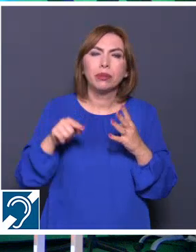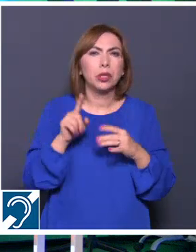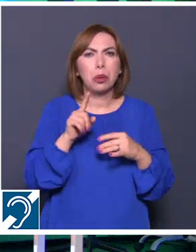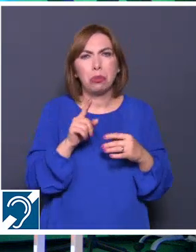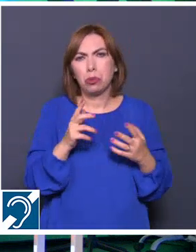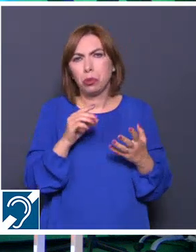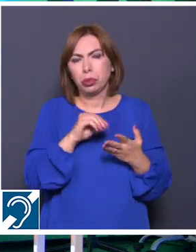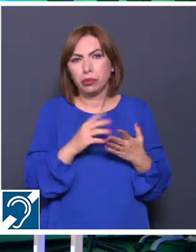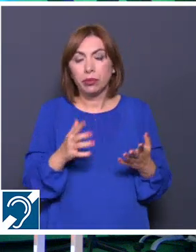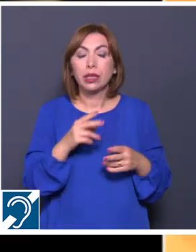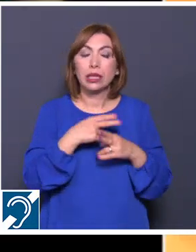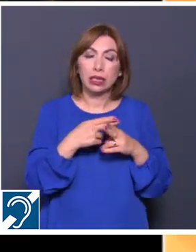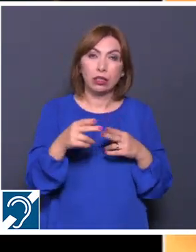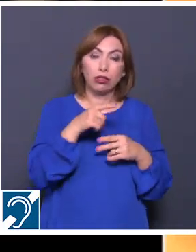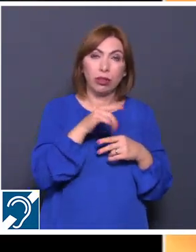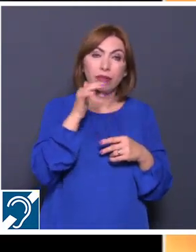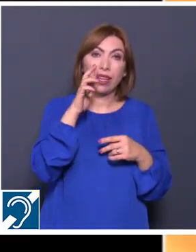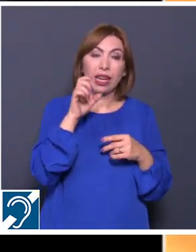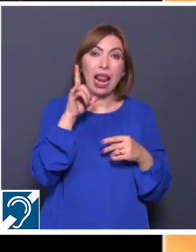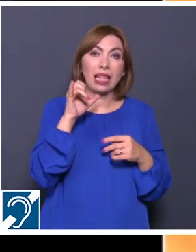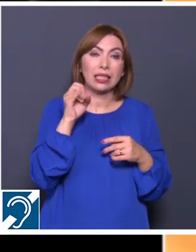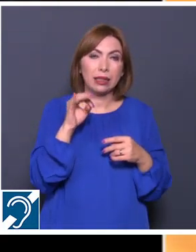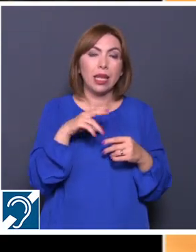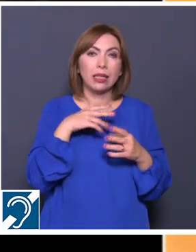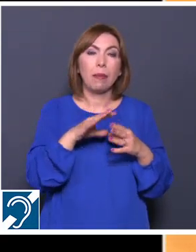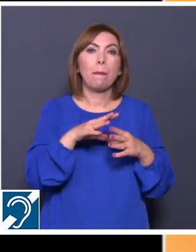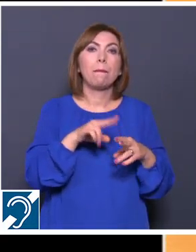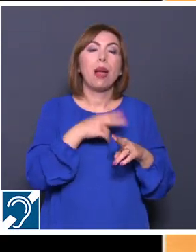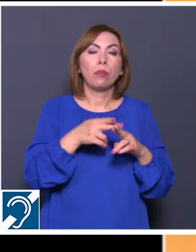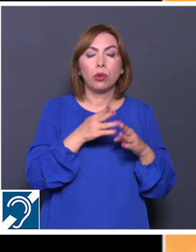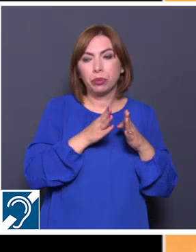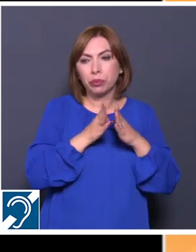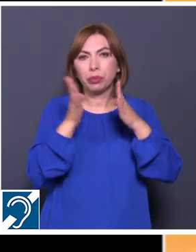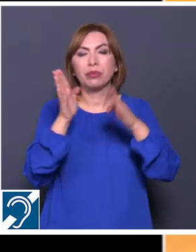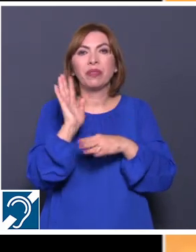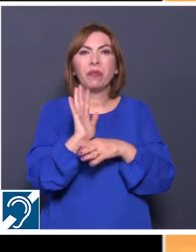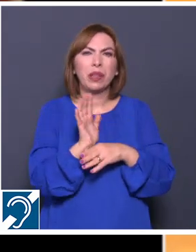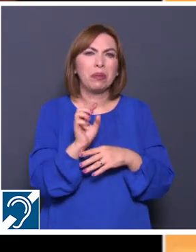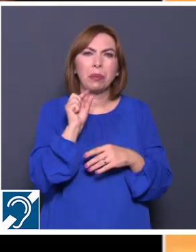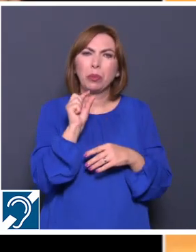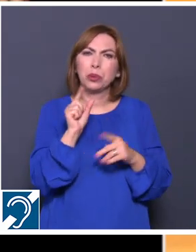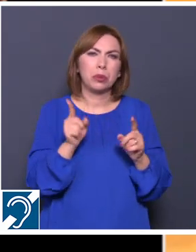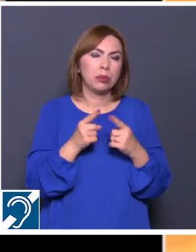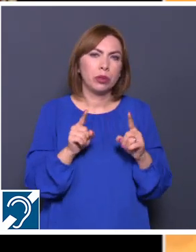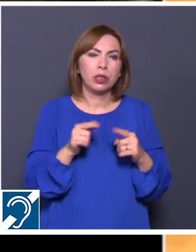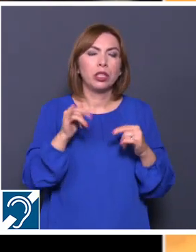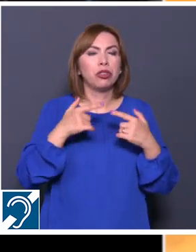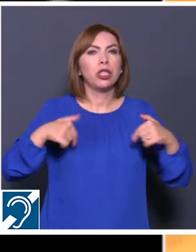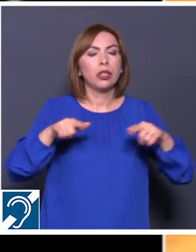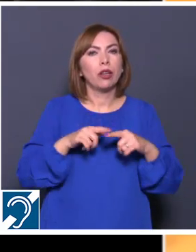Sincer, Filelist-ul este mai mult orientat către filme și mai puțin către muzică, iar noi